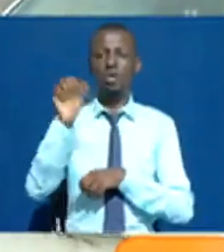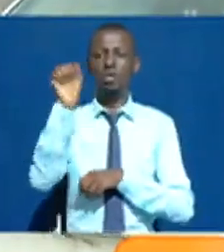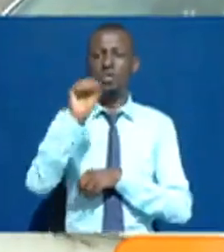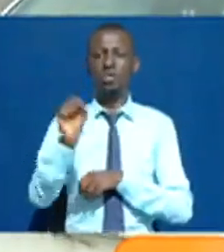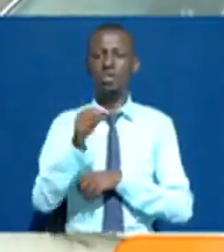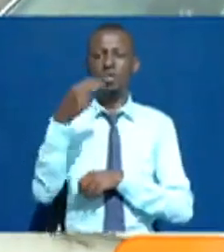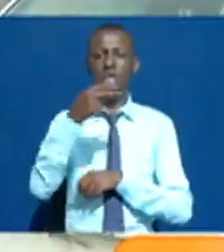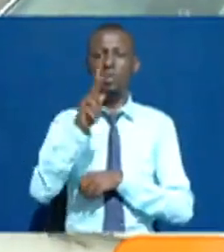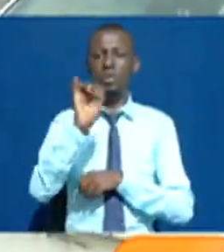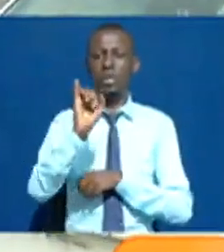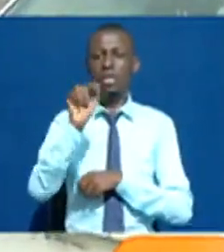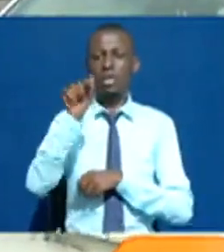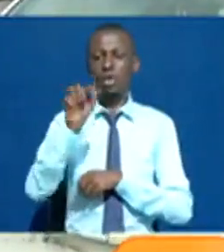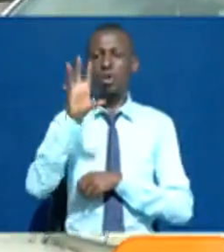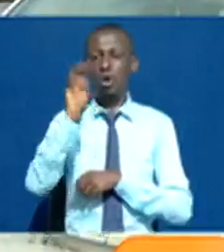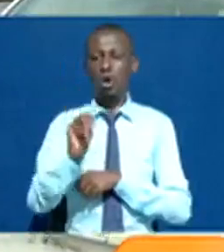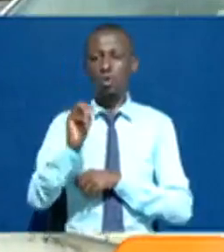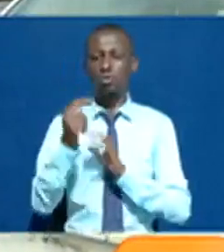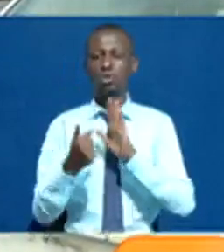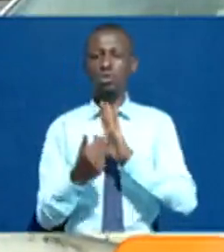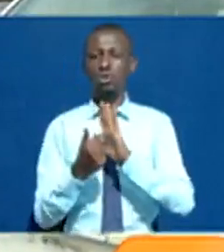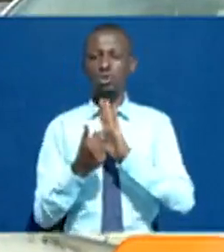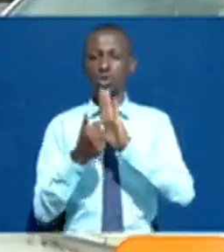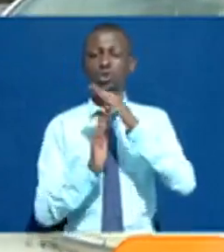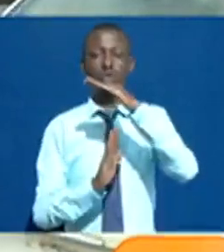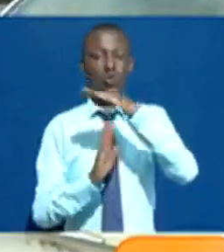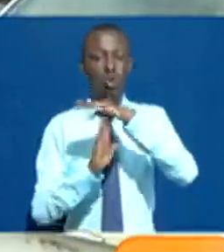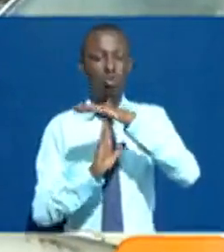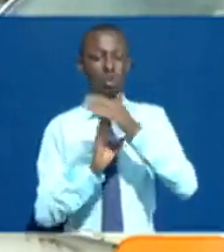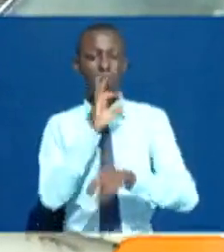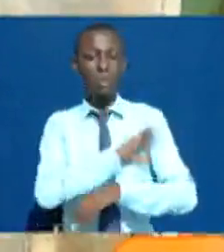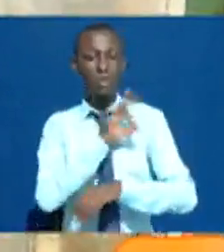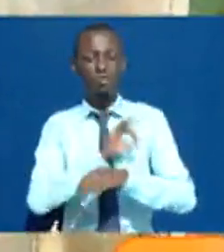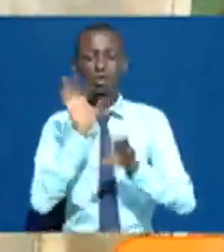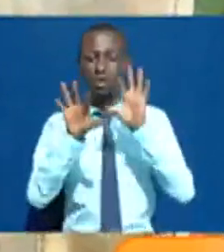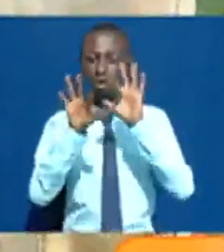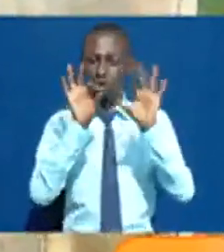www.shabiki.com. Unafungua kwenye jackpots, unachambua game zako 15, alafu